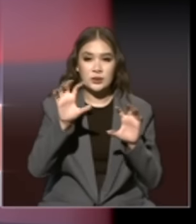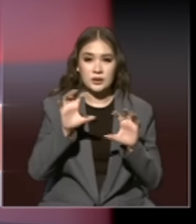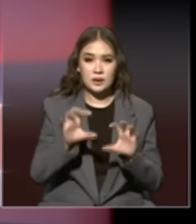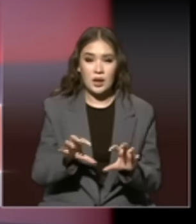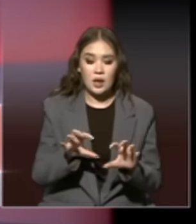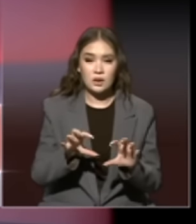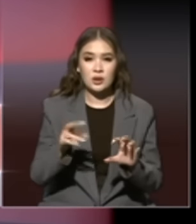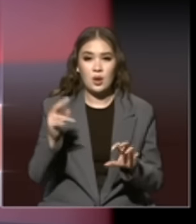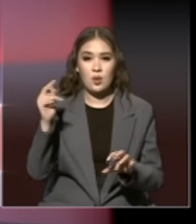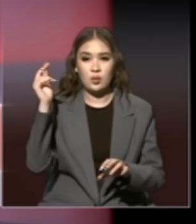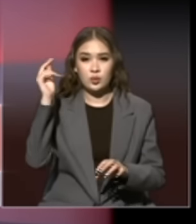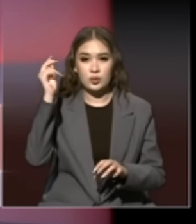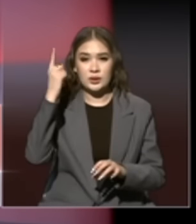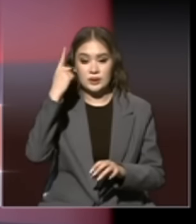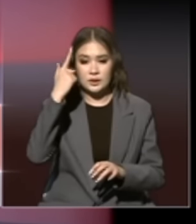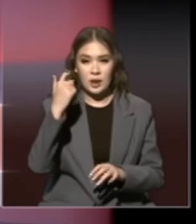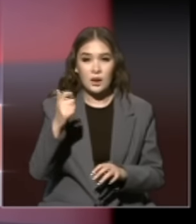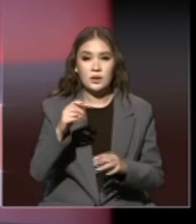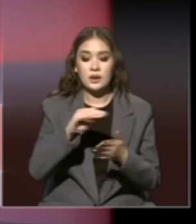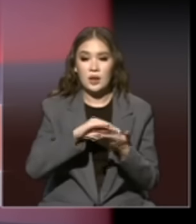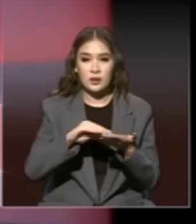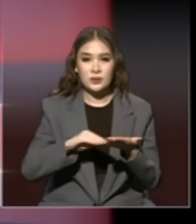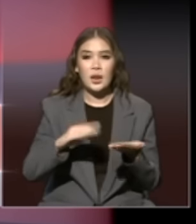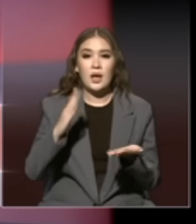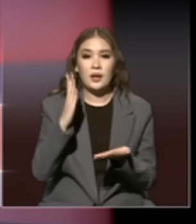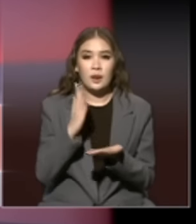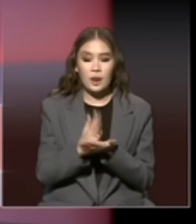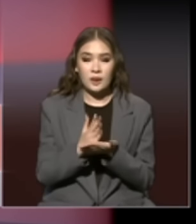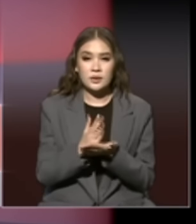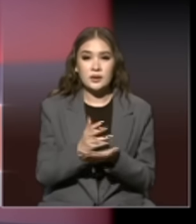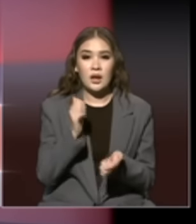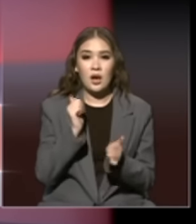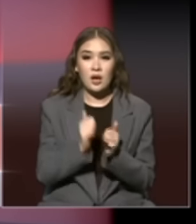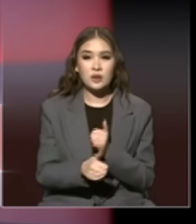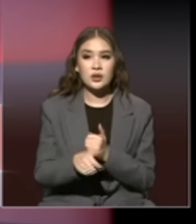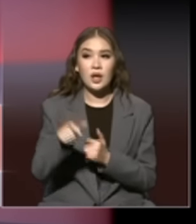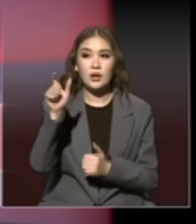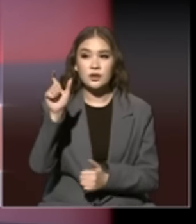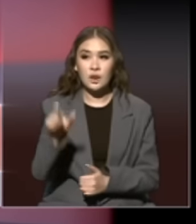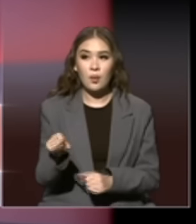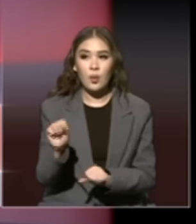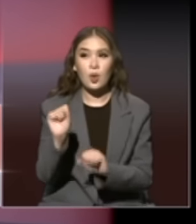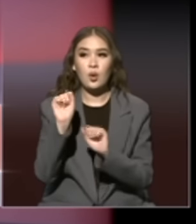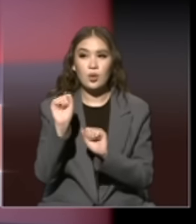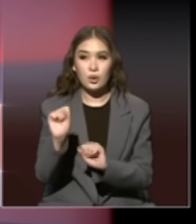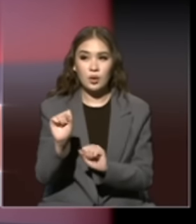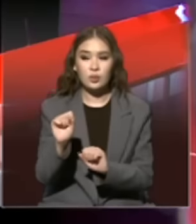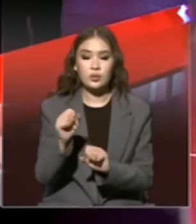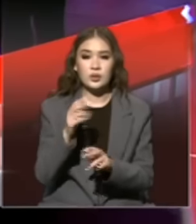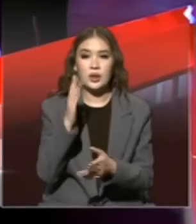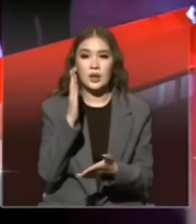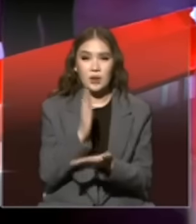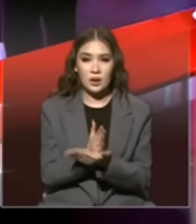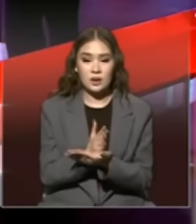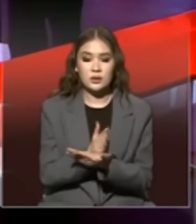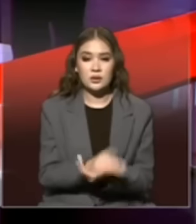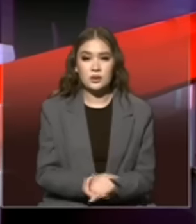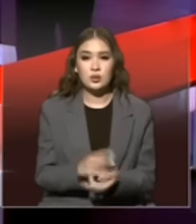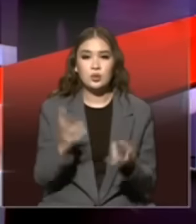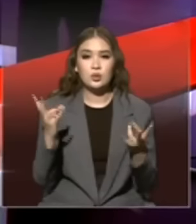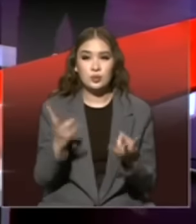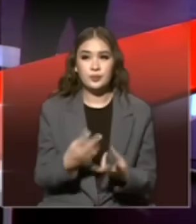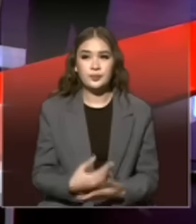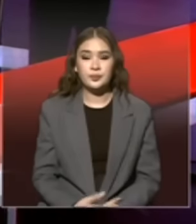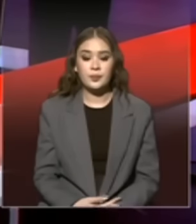бағаланып жазылып қойған. Сол себептен ойлаймын, әр адам қорғалуға және қорғауға құқығы бар. Бұл жерде бір